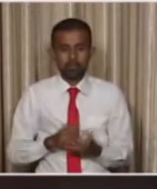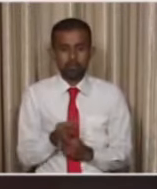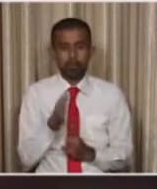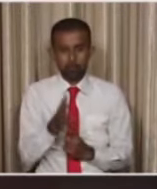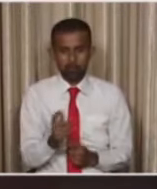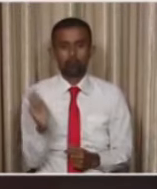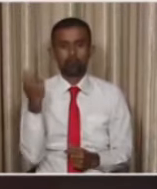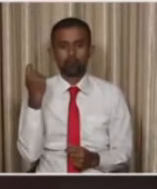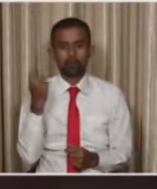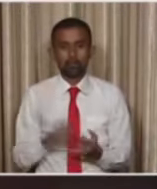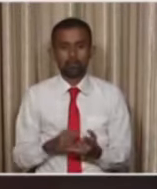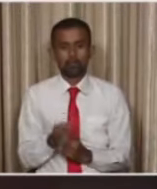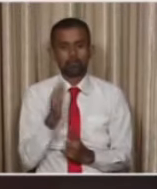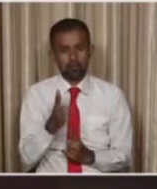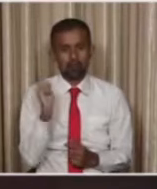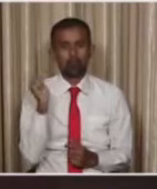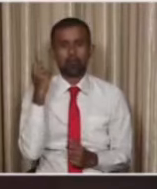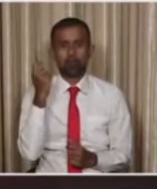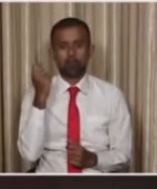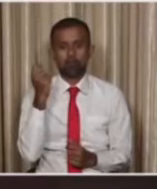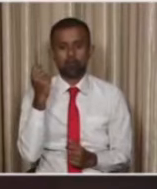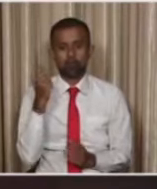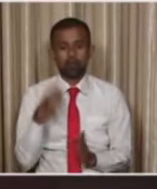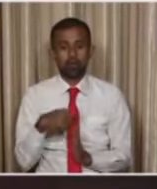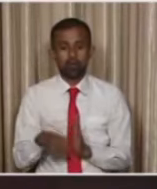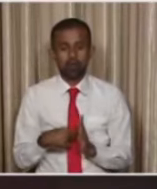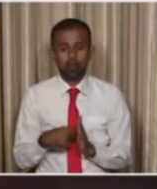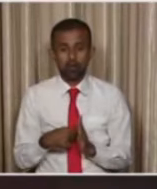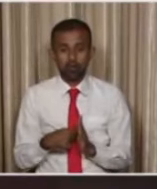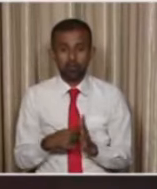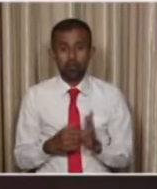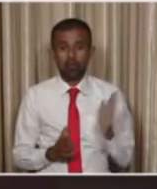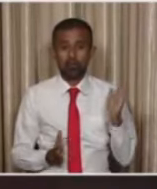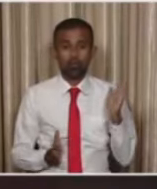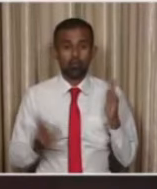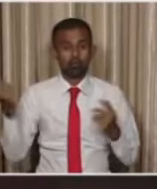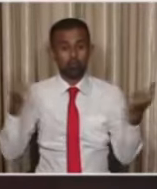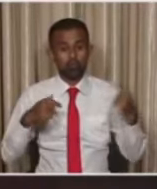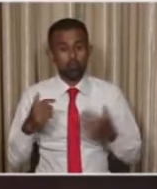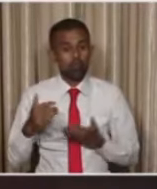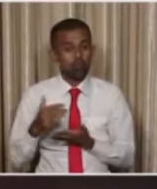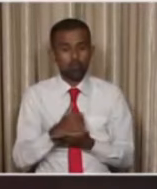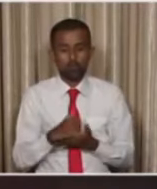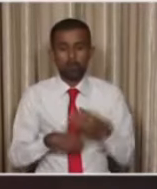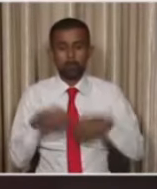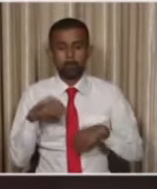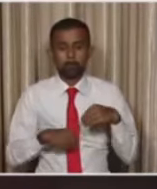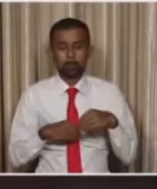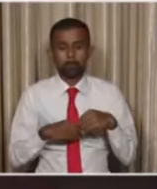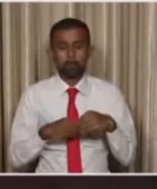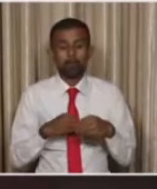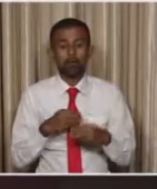දිනන්නේ. සජිත් තමයි දිනන්නේ කියලා. ඒ නිසා මේ රටේ අද හතර කොනම නියෝජනය කරන්න දේශපාලන